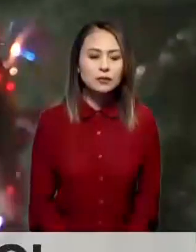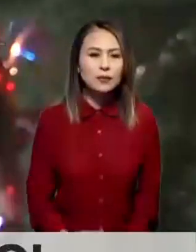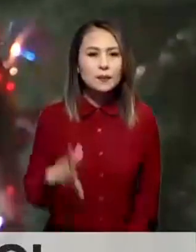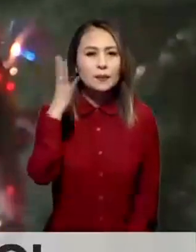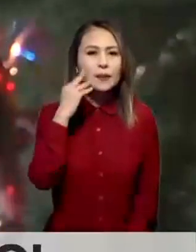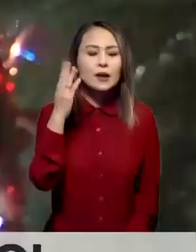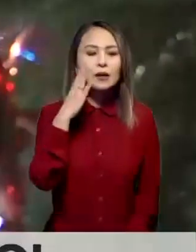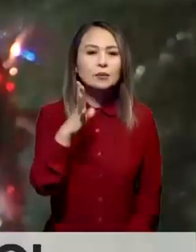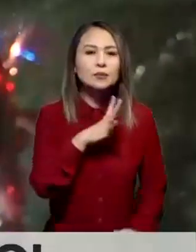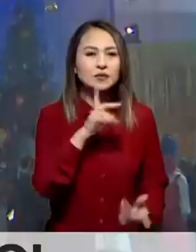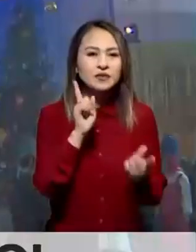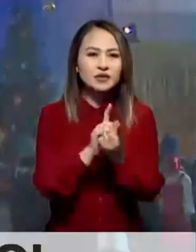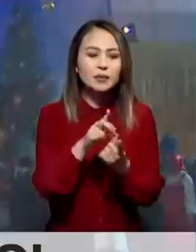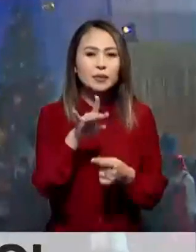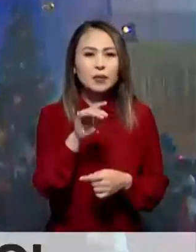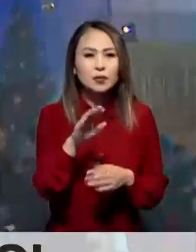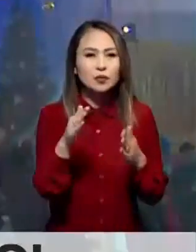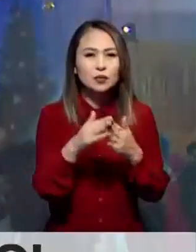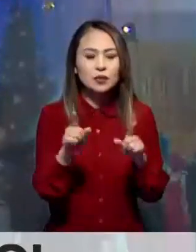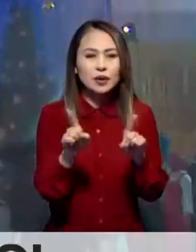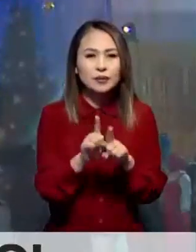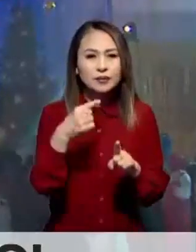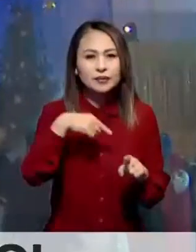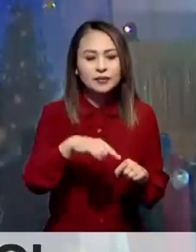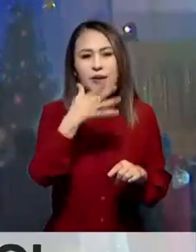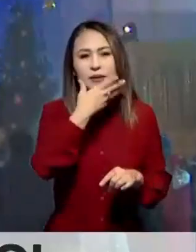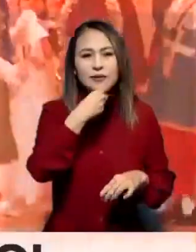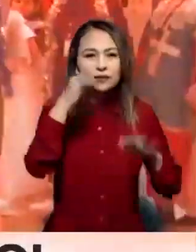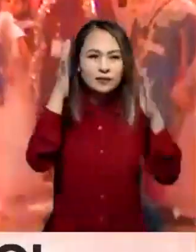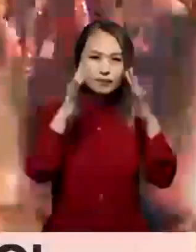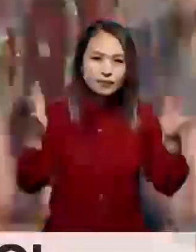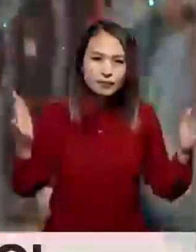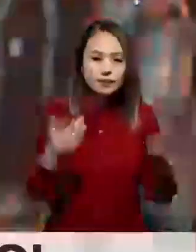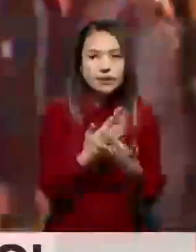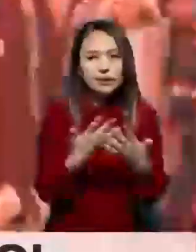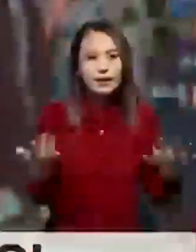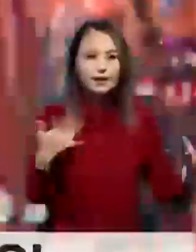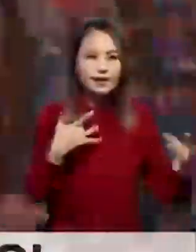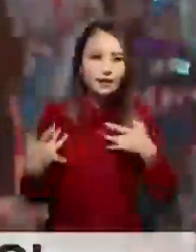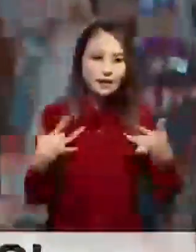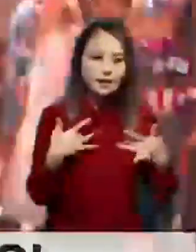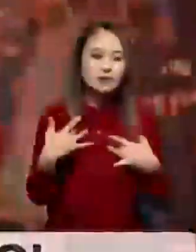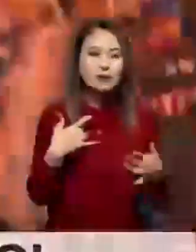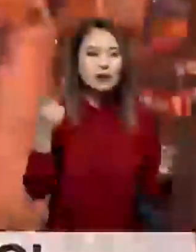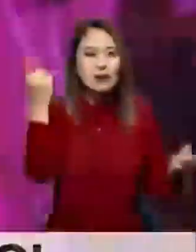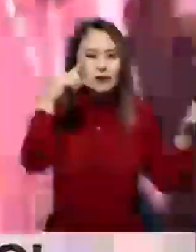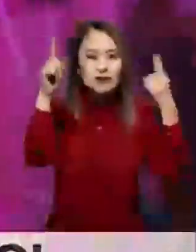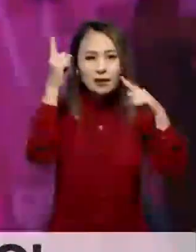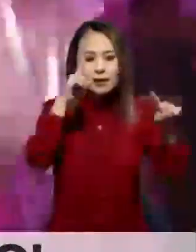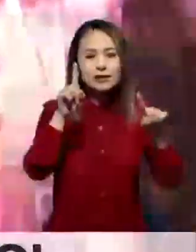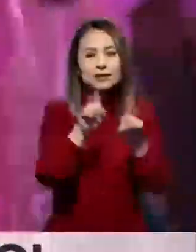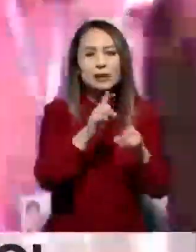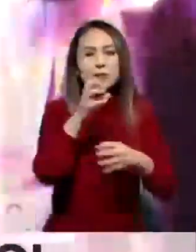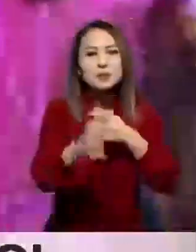Алматыдағы қабылдау үйі бүгін ертегі әлеміне айналғандай. Әсем шырша, түрлі кейіпкерлер, балаларды әдегеннен қиял әлеміне жетеледі. Жаңа